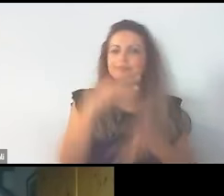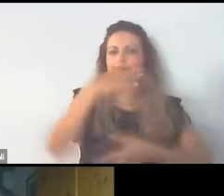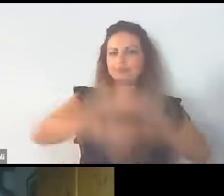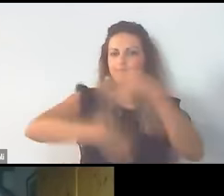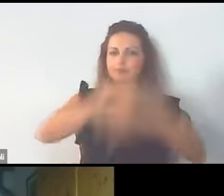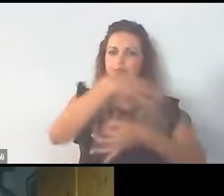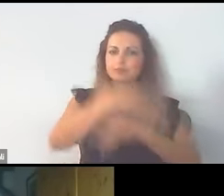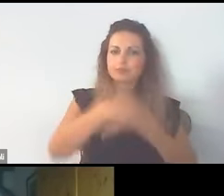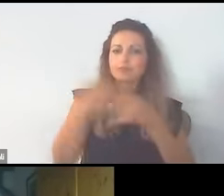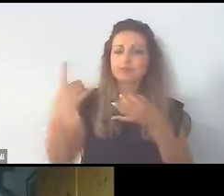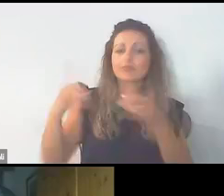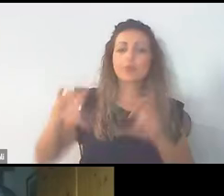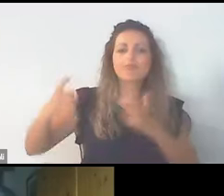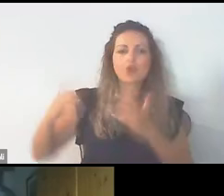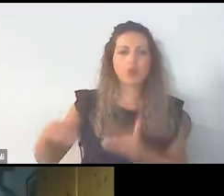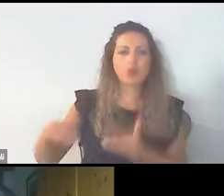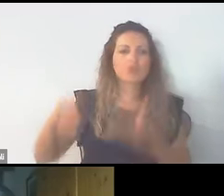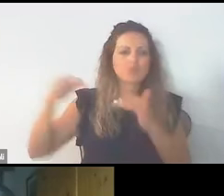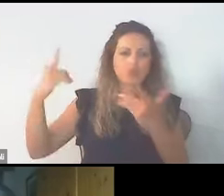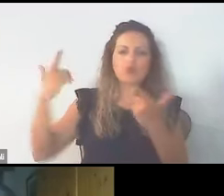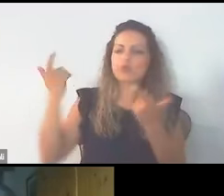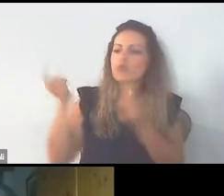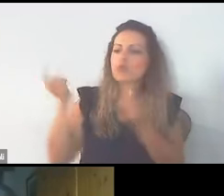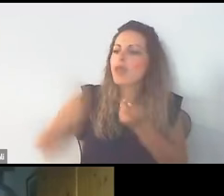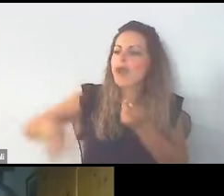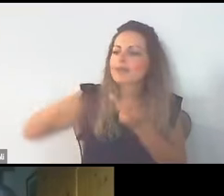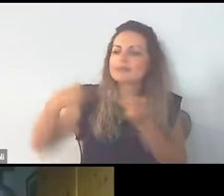περιφερειακό επίπεδο στην Ευρώπη γύρω από την εκστρατεία αυτή